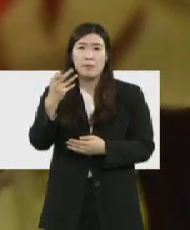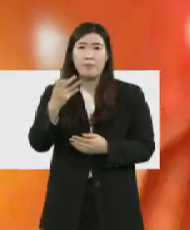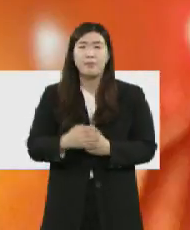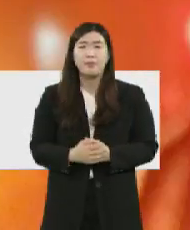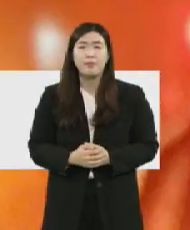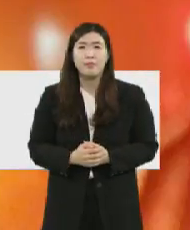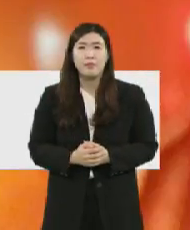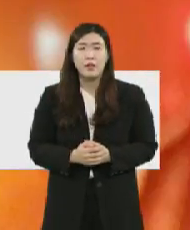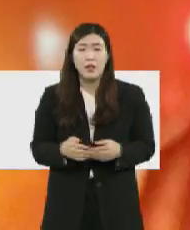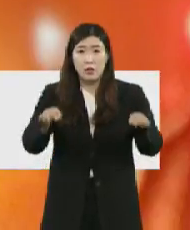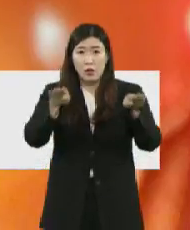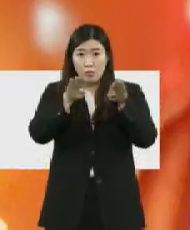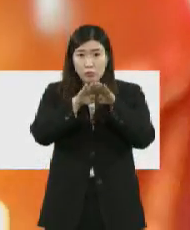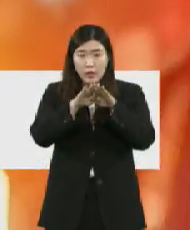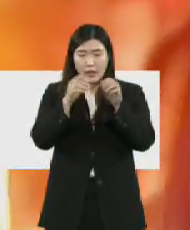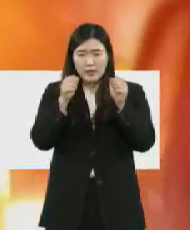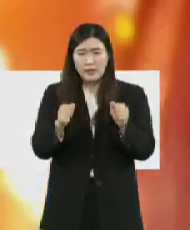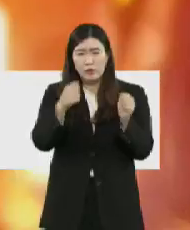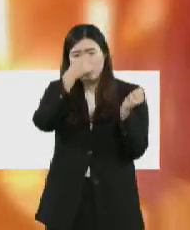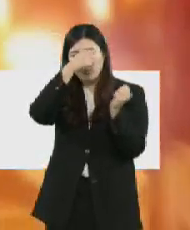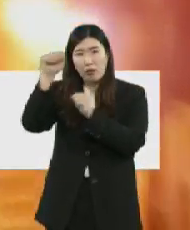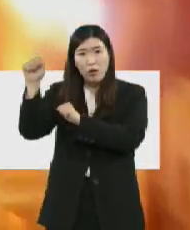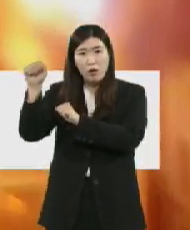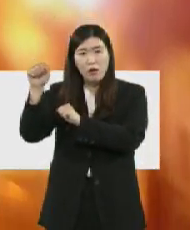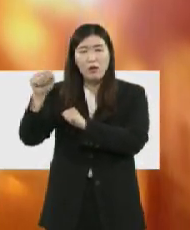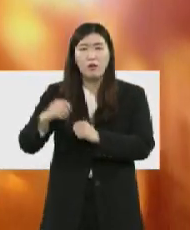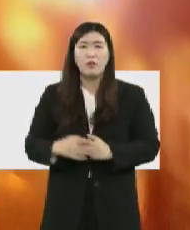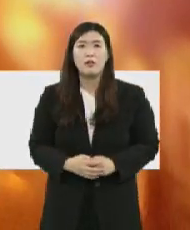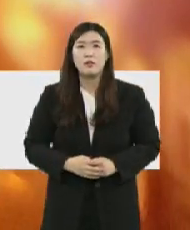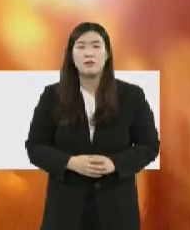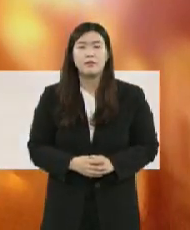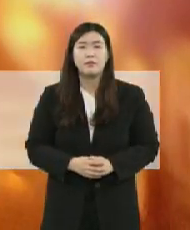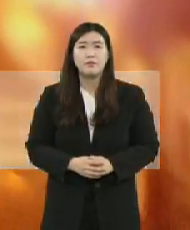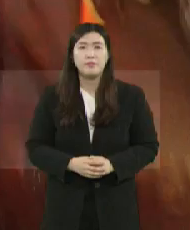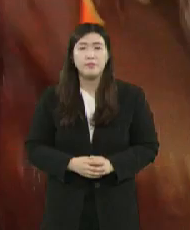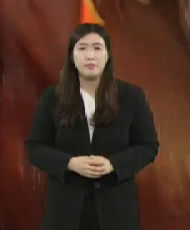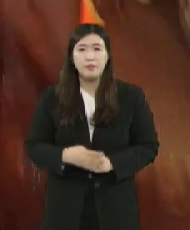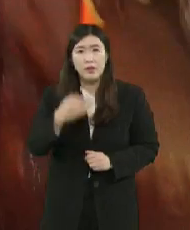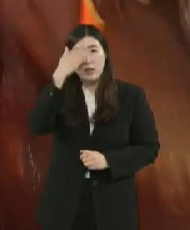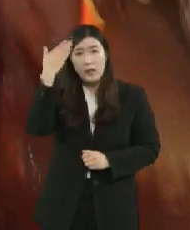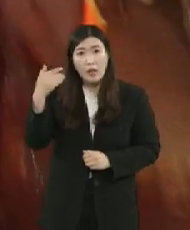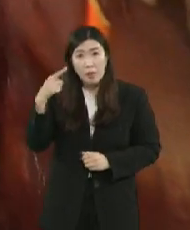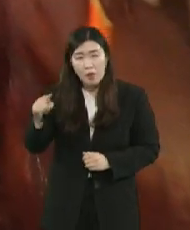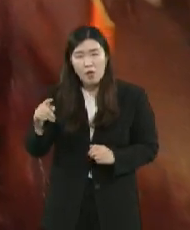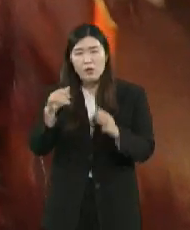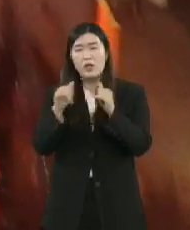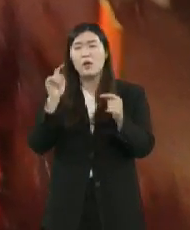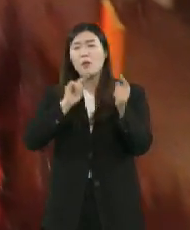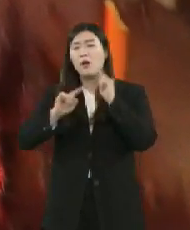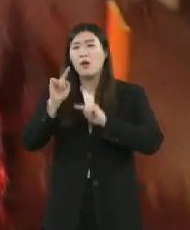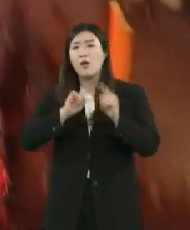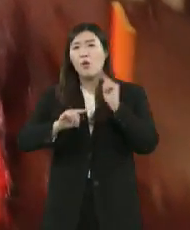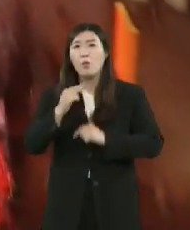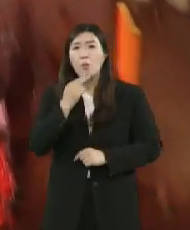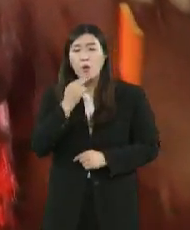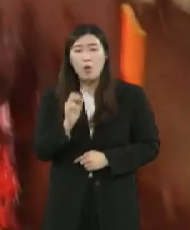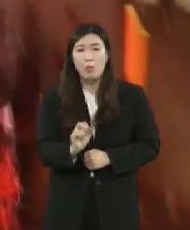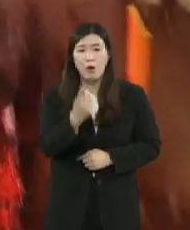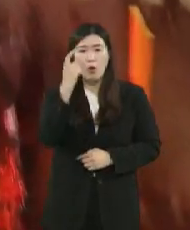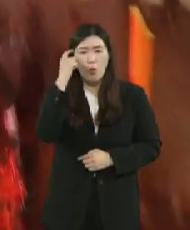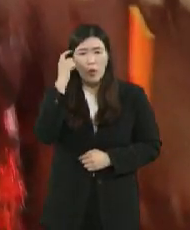태우고 건물에 있던 주민들이 긴급 대피하는 소동이 벌어졌습니다 경찰과 소방당국은 다친 사람은 없다 며